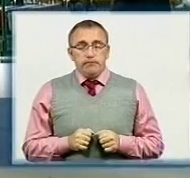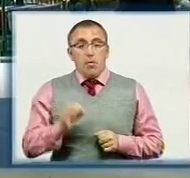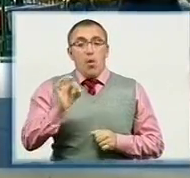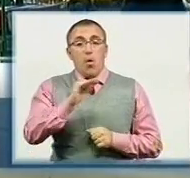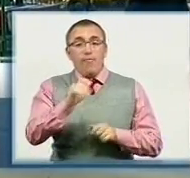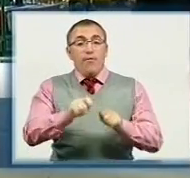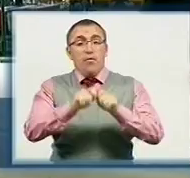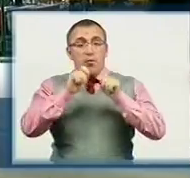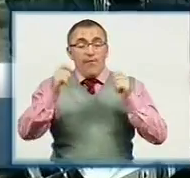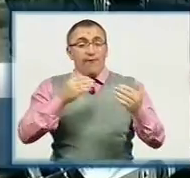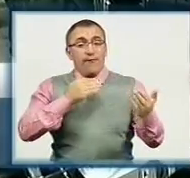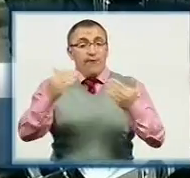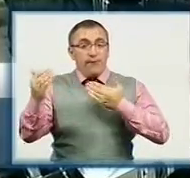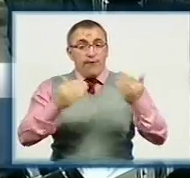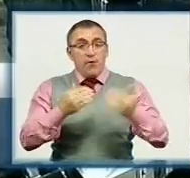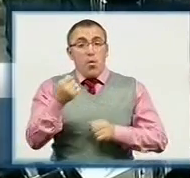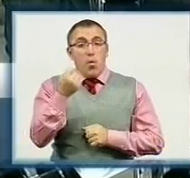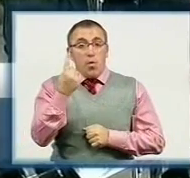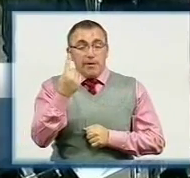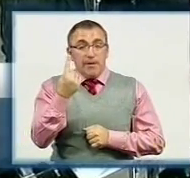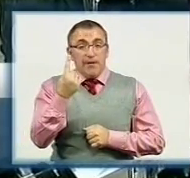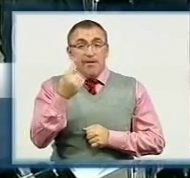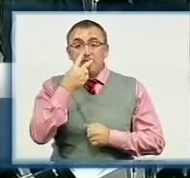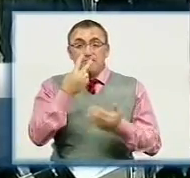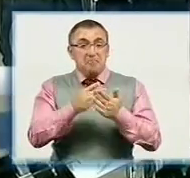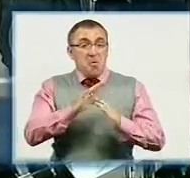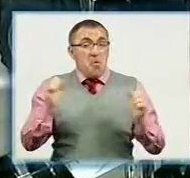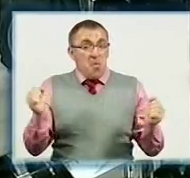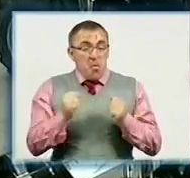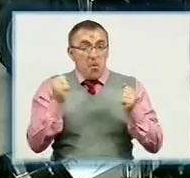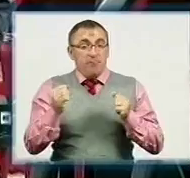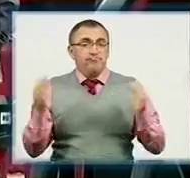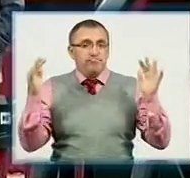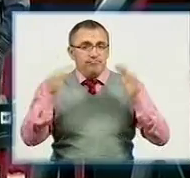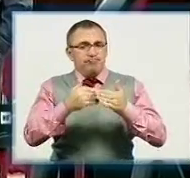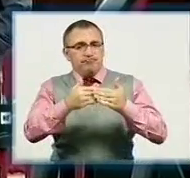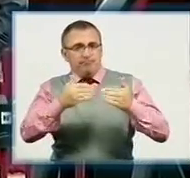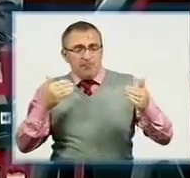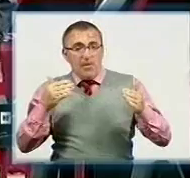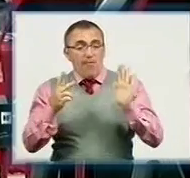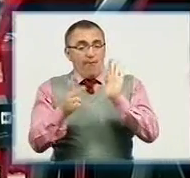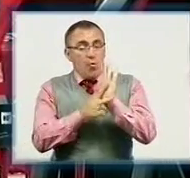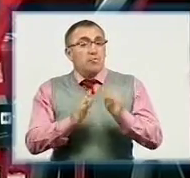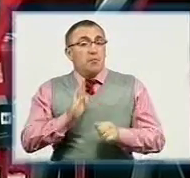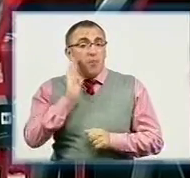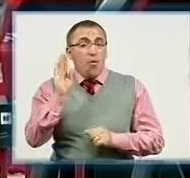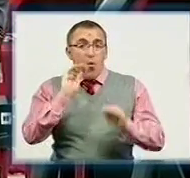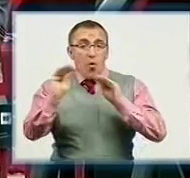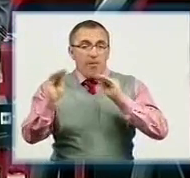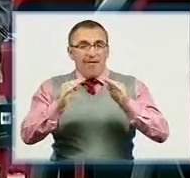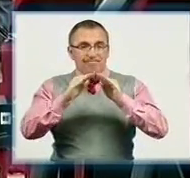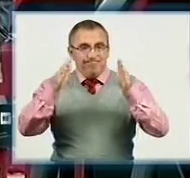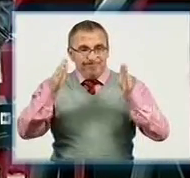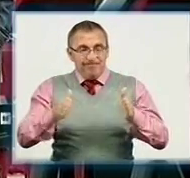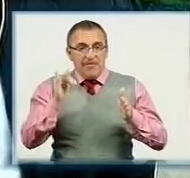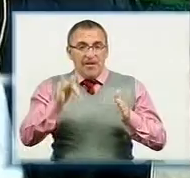Офіційне відкриття виставки заплановане на 11-ту. Незважаючи на холод, учасники зібрались за кілька годин до початку. О 8-й ранку вже облаштували павільйони та